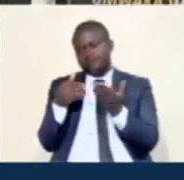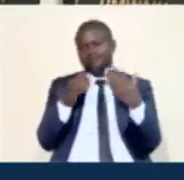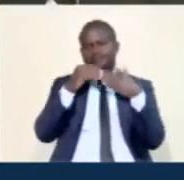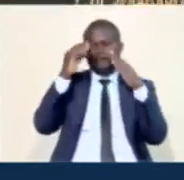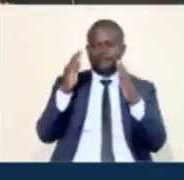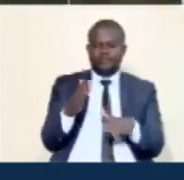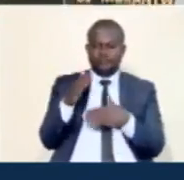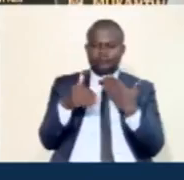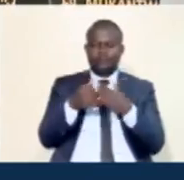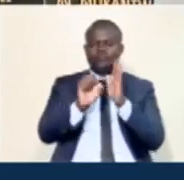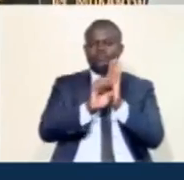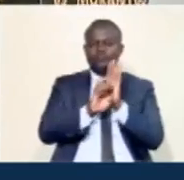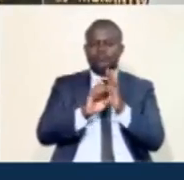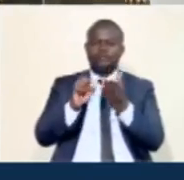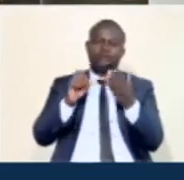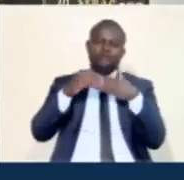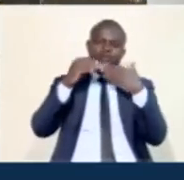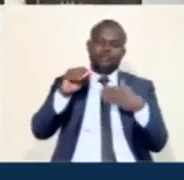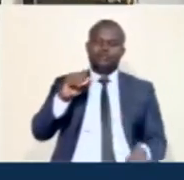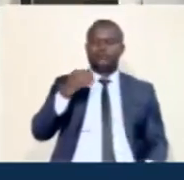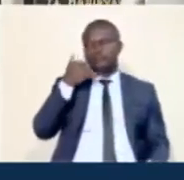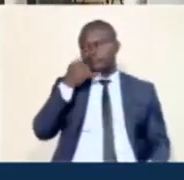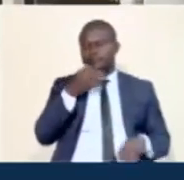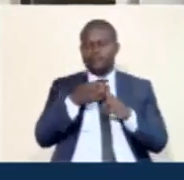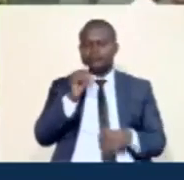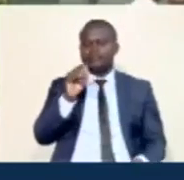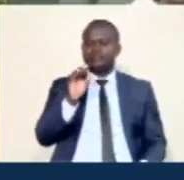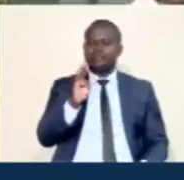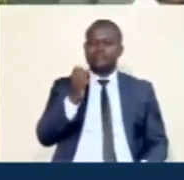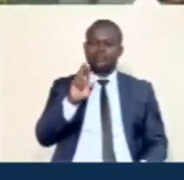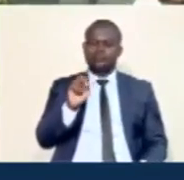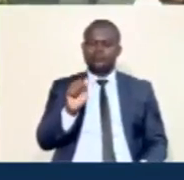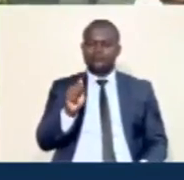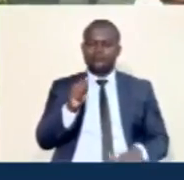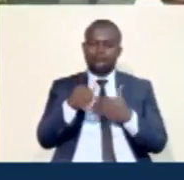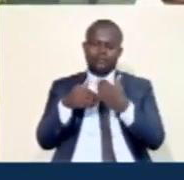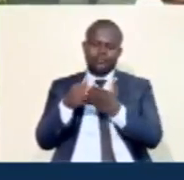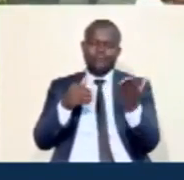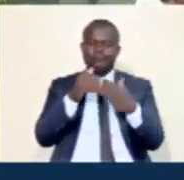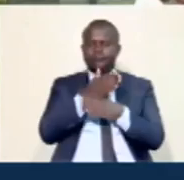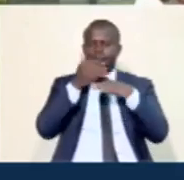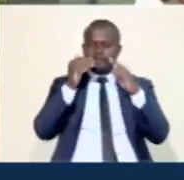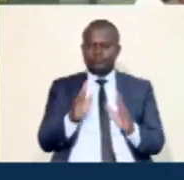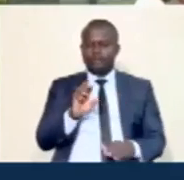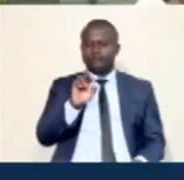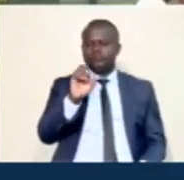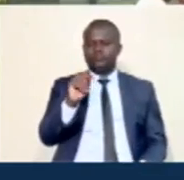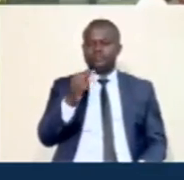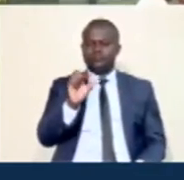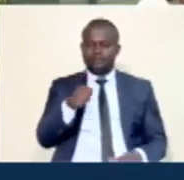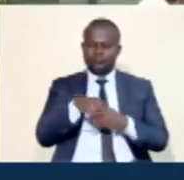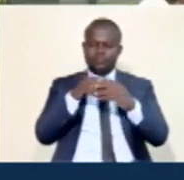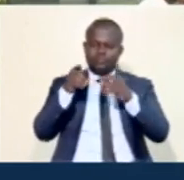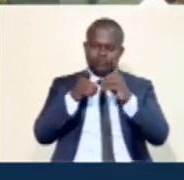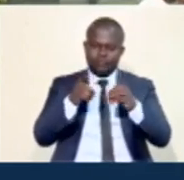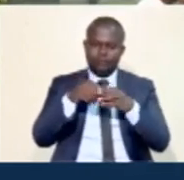abayobozi urugero natanwa wa prefetura gikongo ubuki barutarora abanyiridandi bari ba burgomestri ba biniga damiani ba direteri